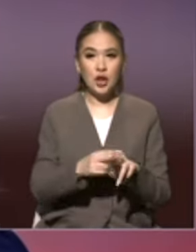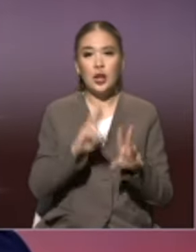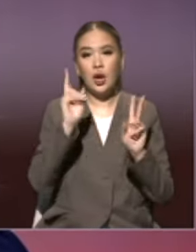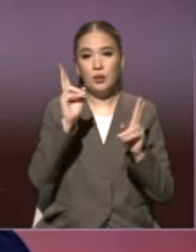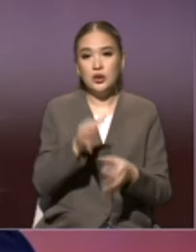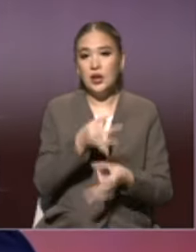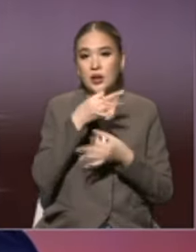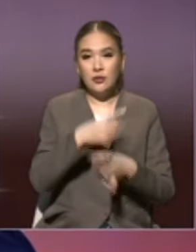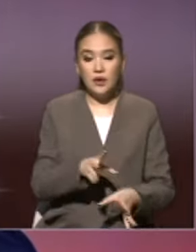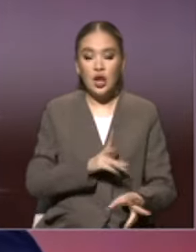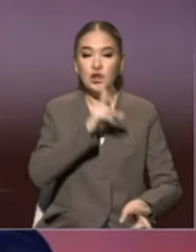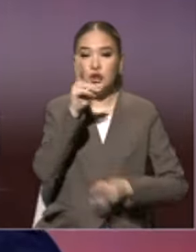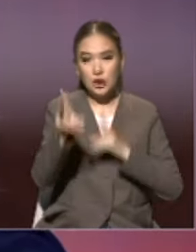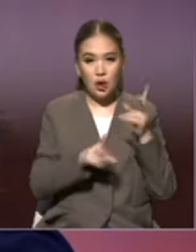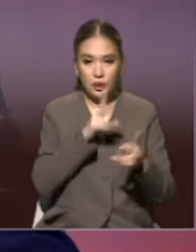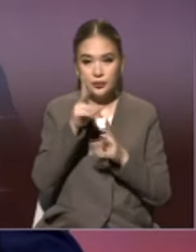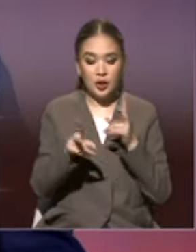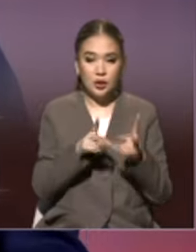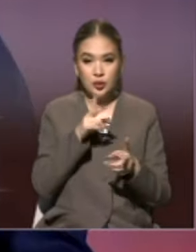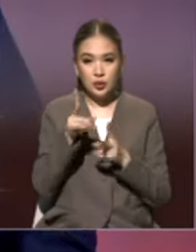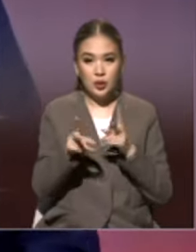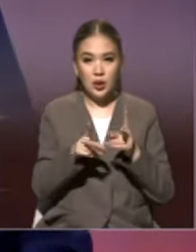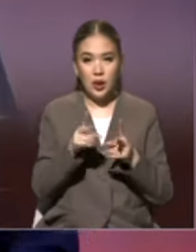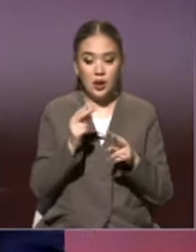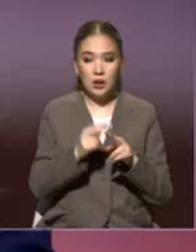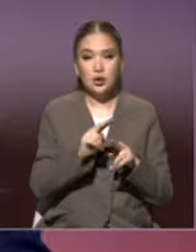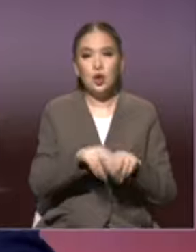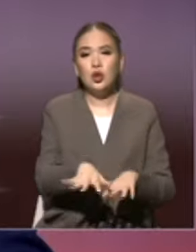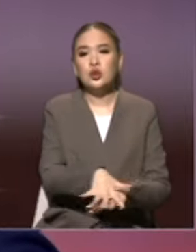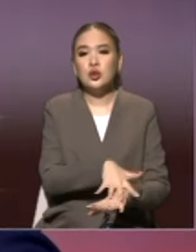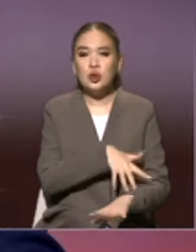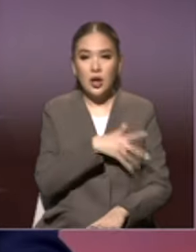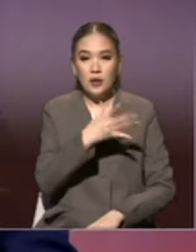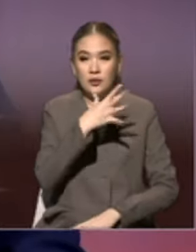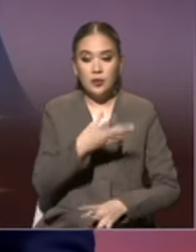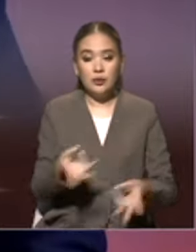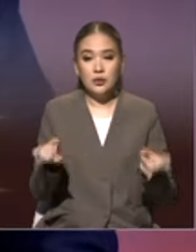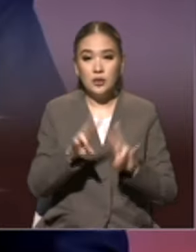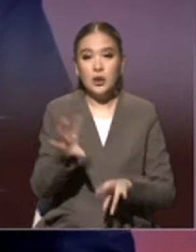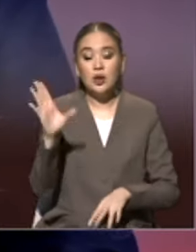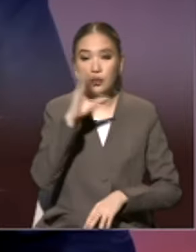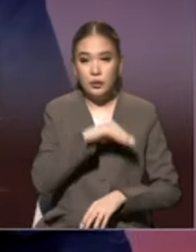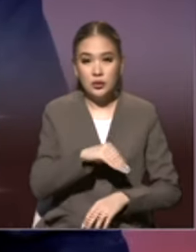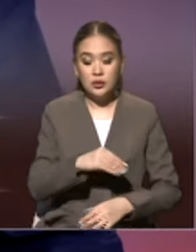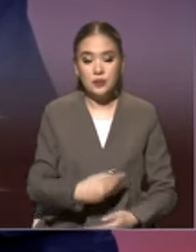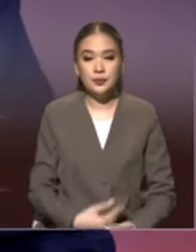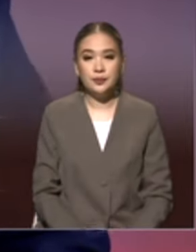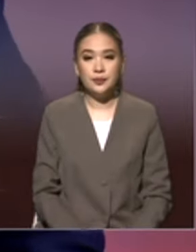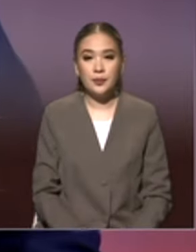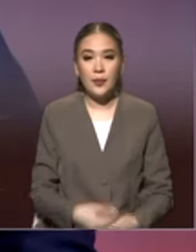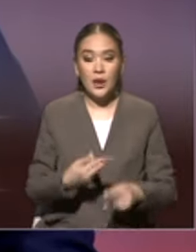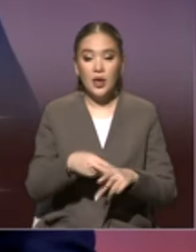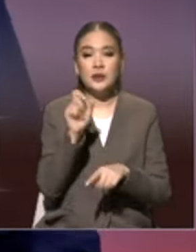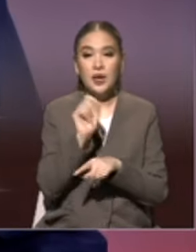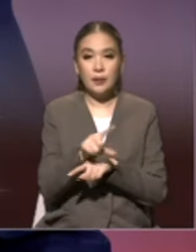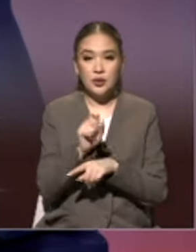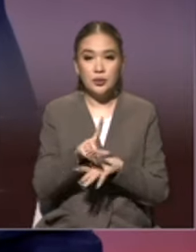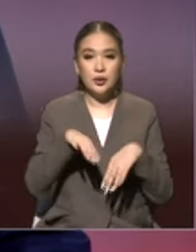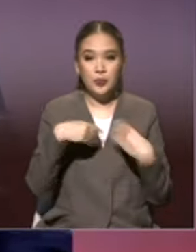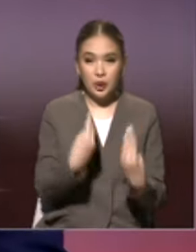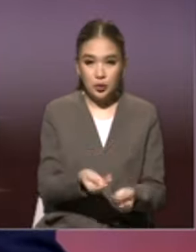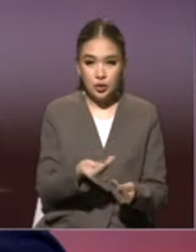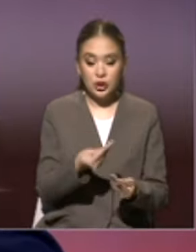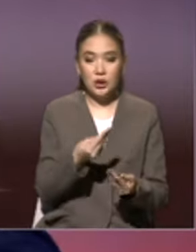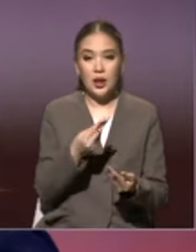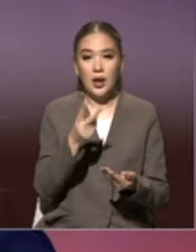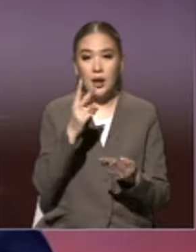ұнамаса, шағымдану рәсімдері өте ұзаққа созылатын. Олар жаңағы тапсырыс беруші өз қарайды, оның